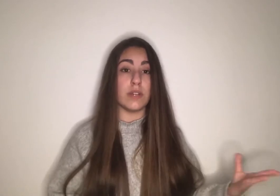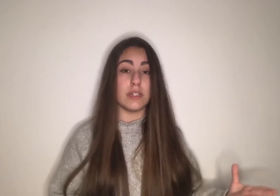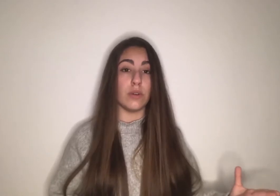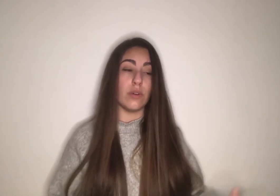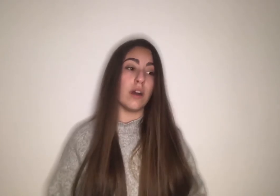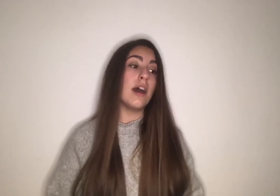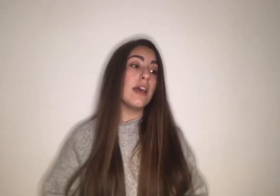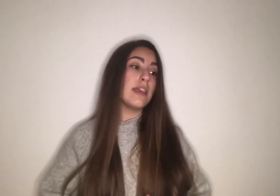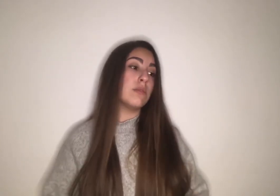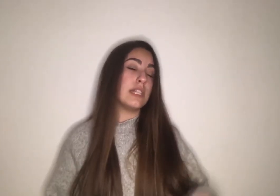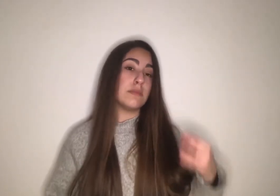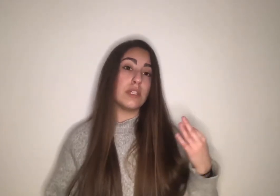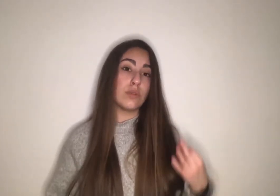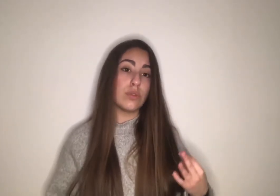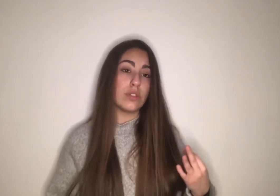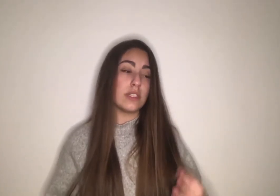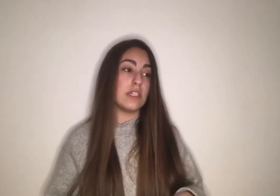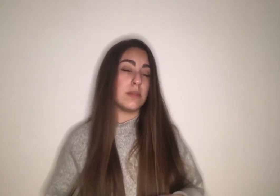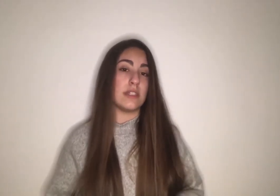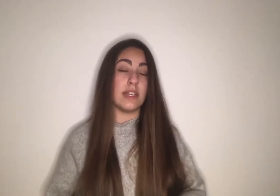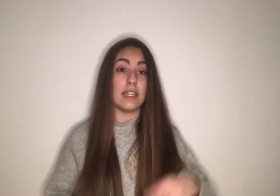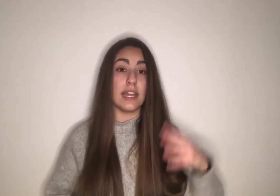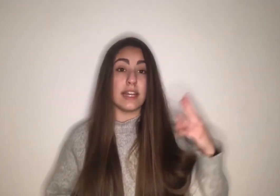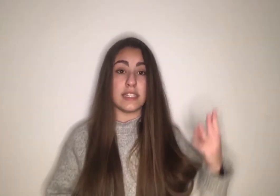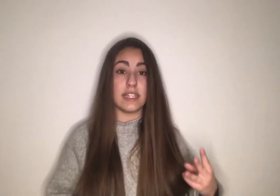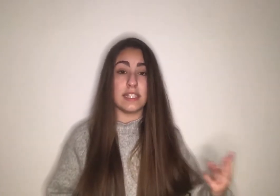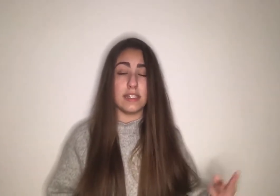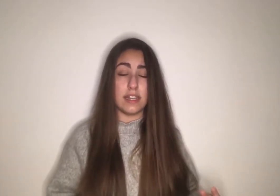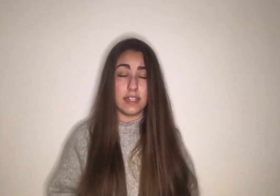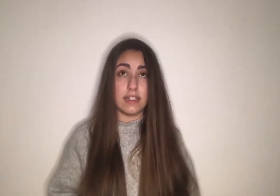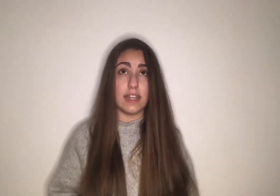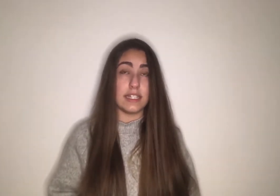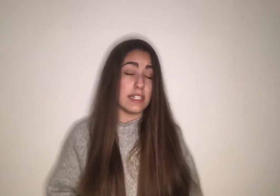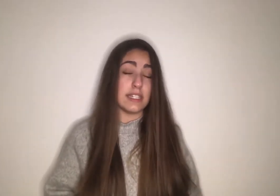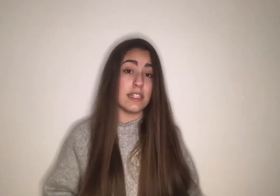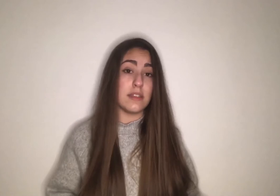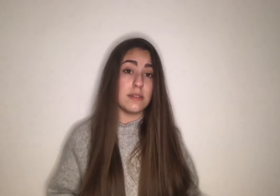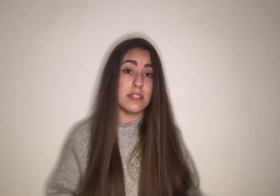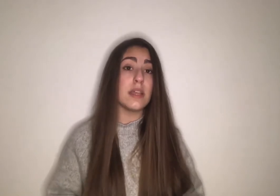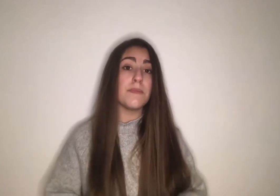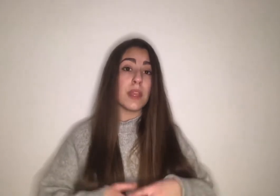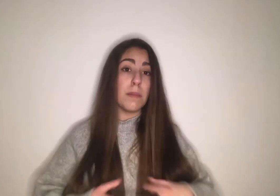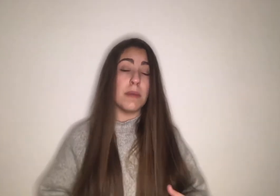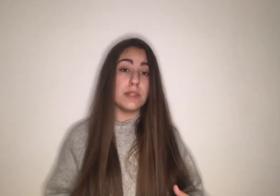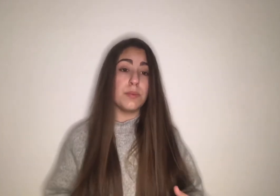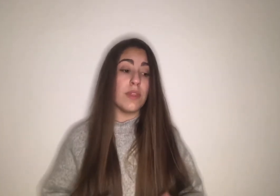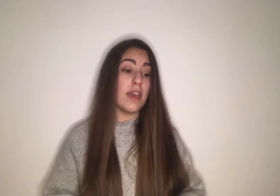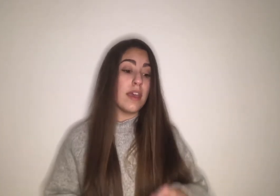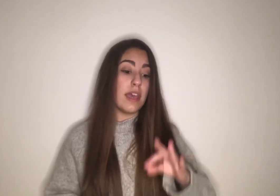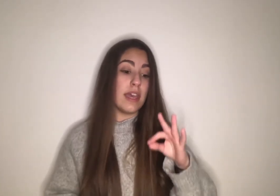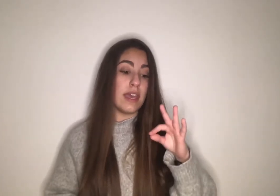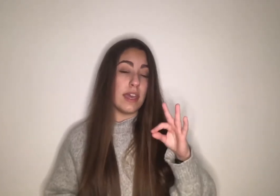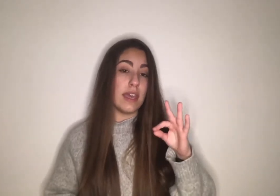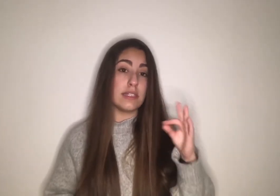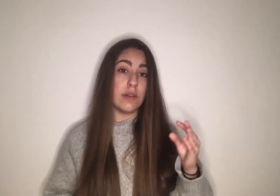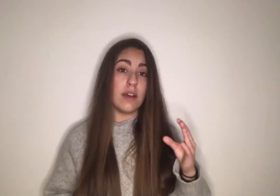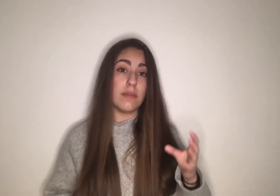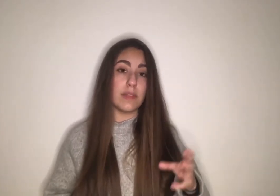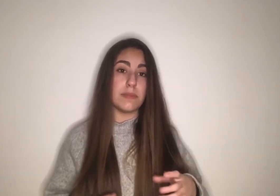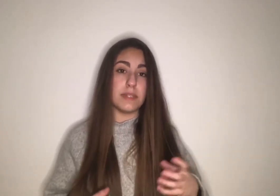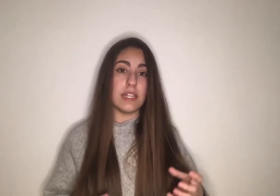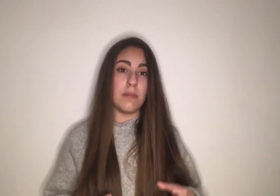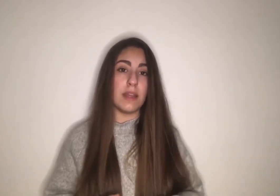finalment, una psicòloga. Llavors, les meves conclusions es basen en que gràcies a aquestes tres entrevistes vaig poder